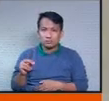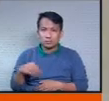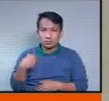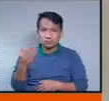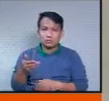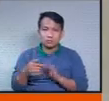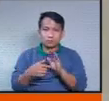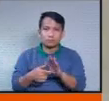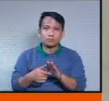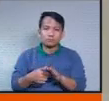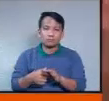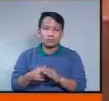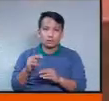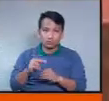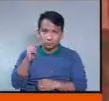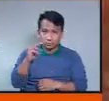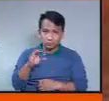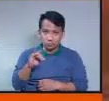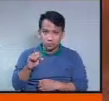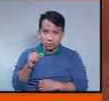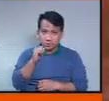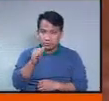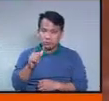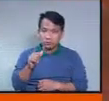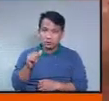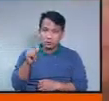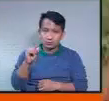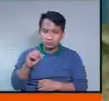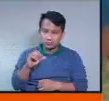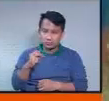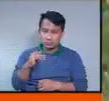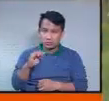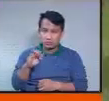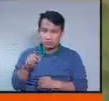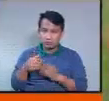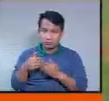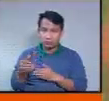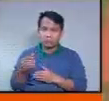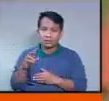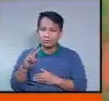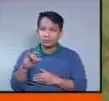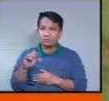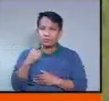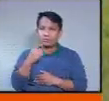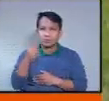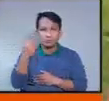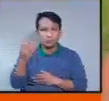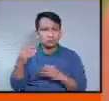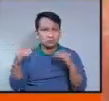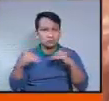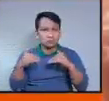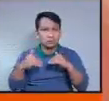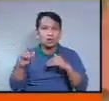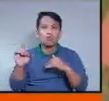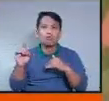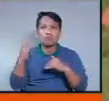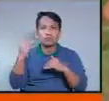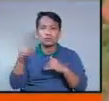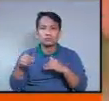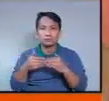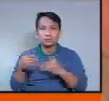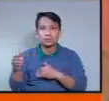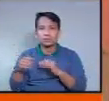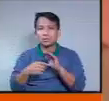incident commander ng North Cotabato na si Acting Vice Governor Shirley Macasarte Villanueva na pagmitingan daw nila kasi